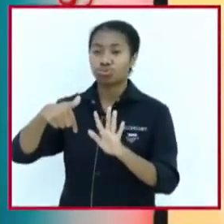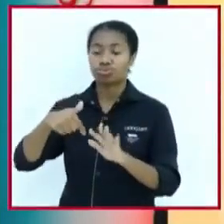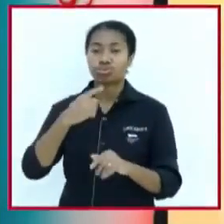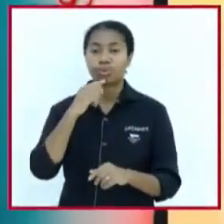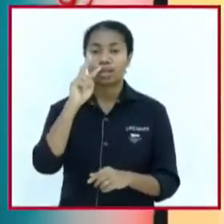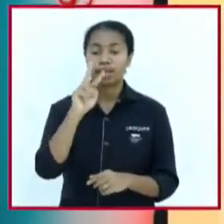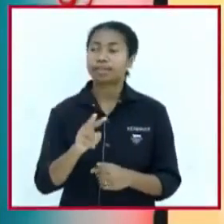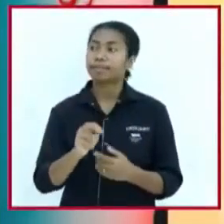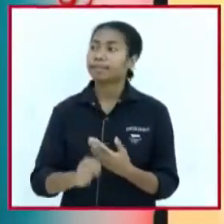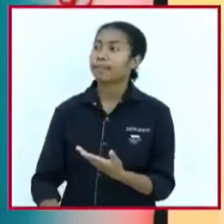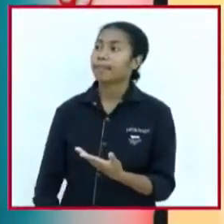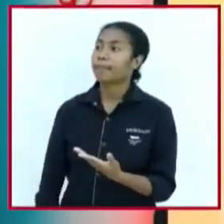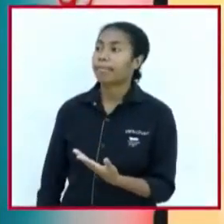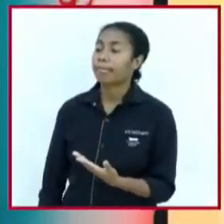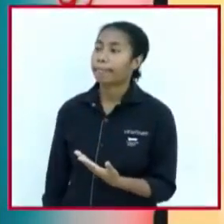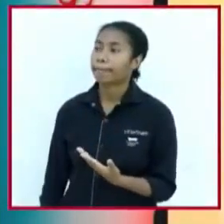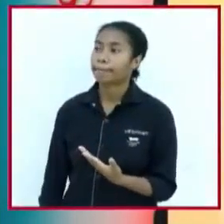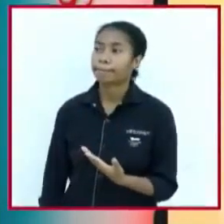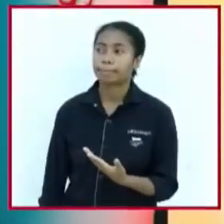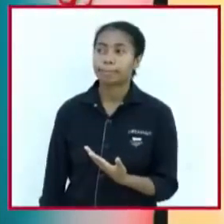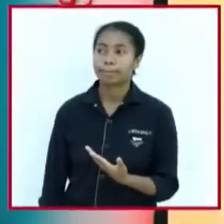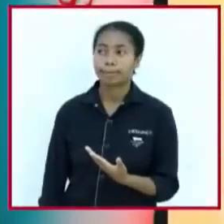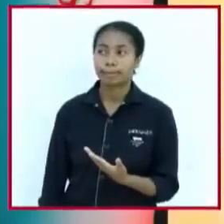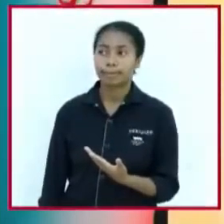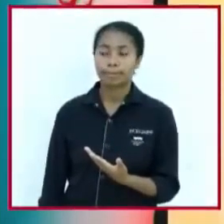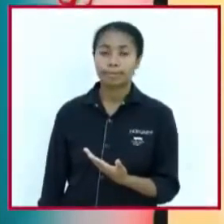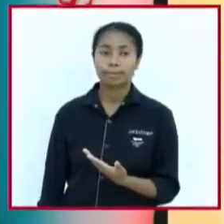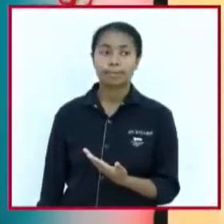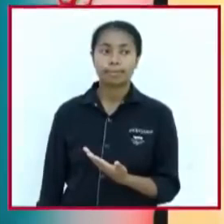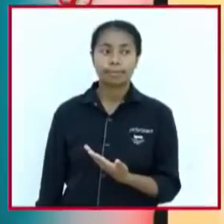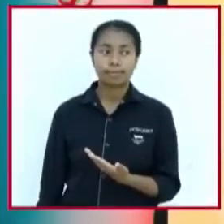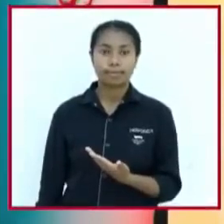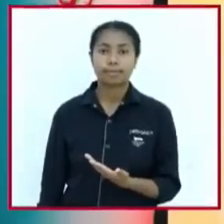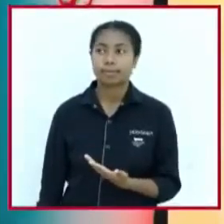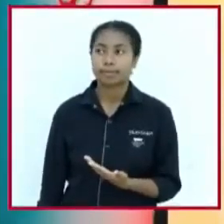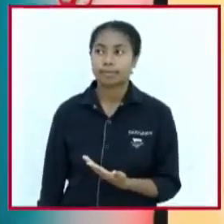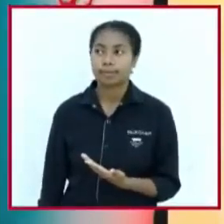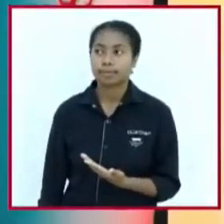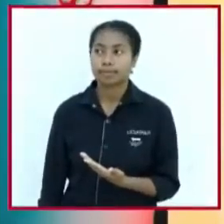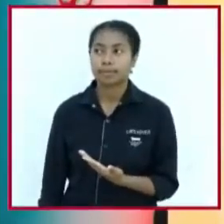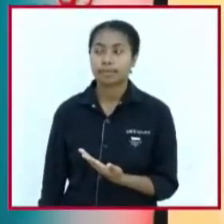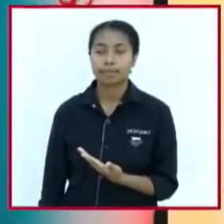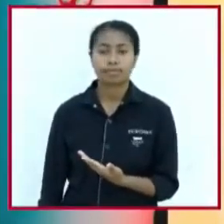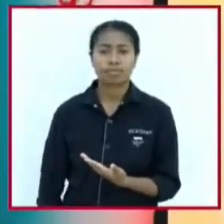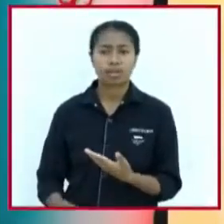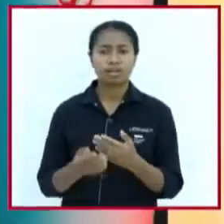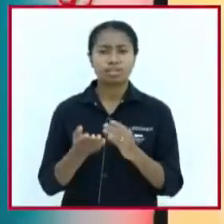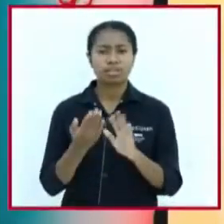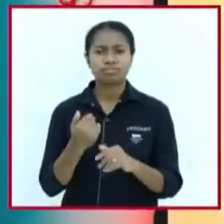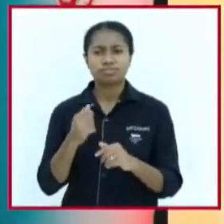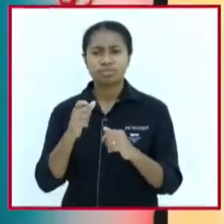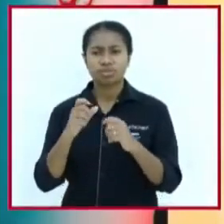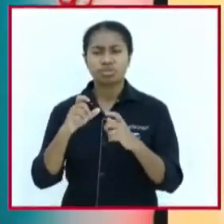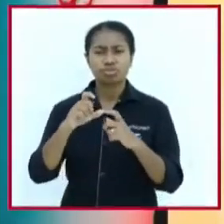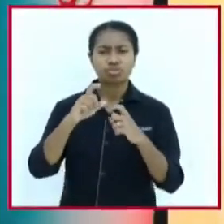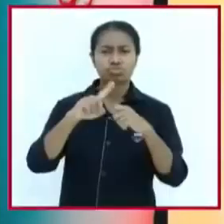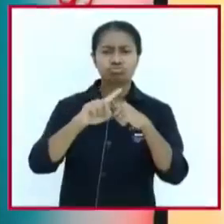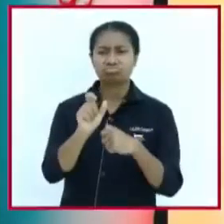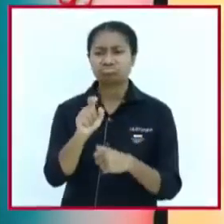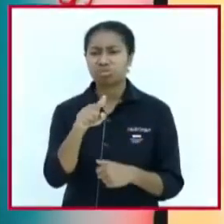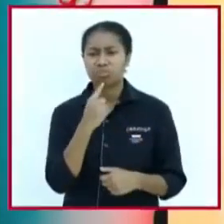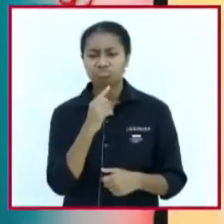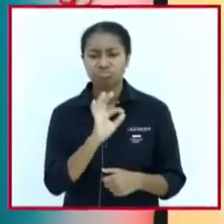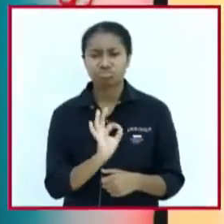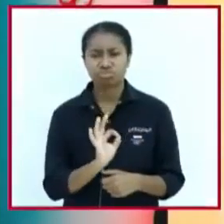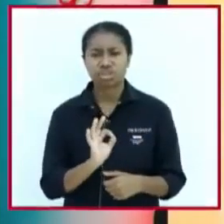lain dari suku ini tidak ada seorangpun yang pernah melayani di masjid dari suku Yehuda Nah ada orang jadi imam tidak